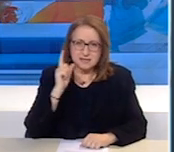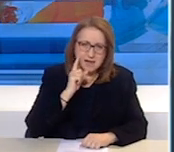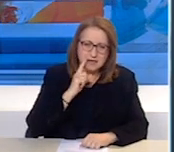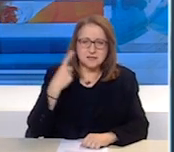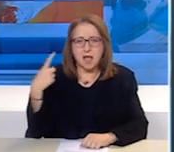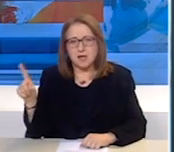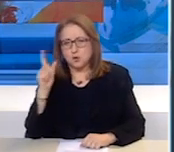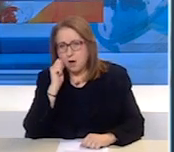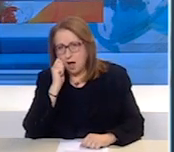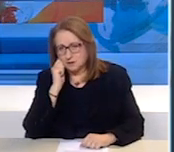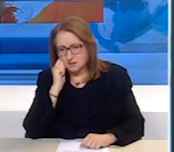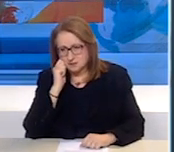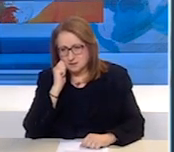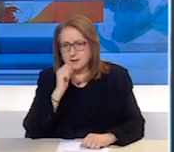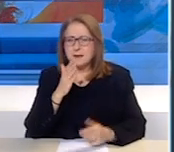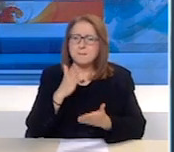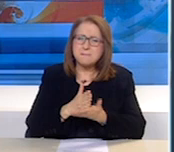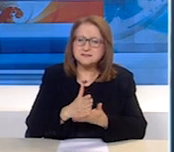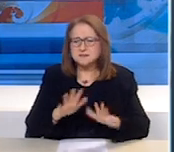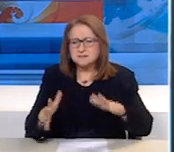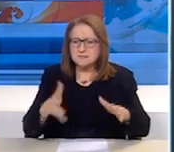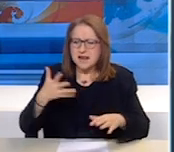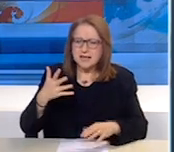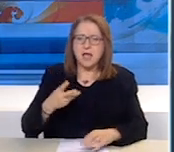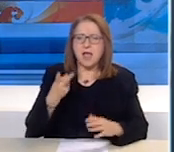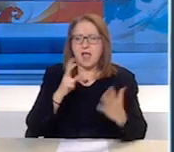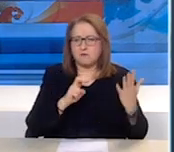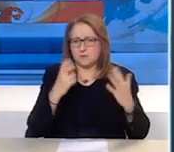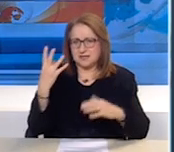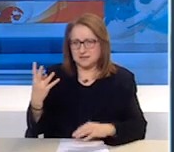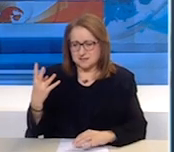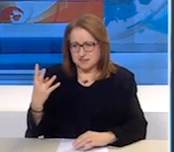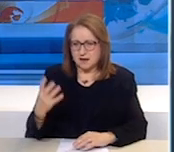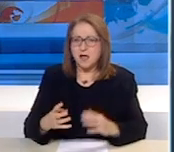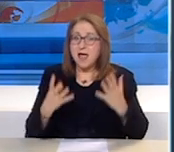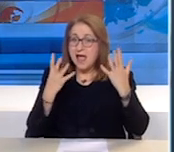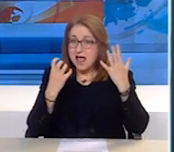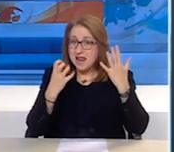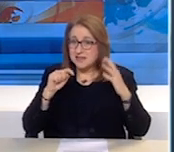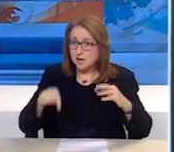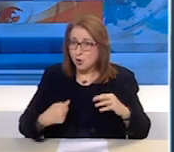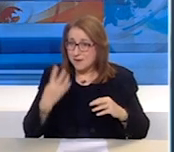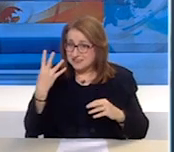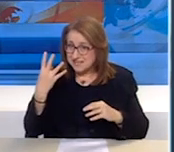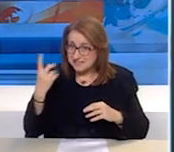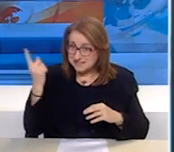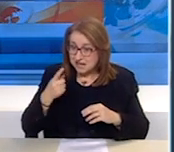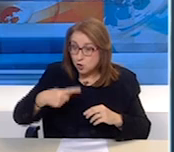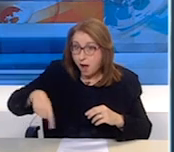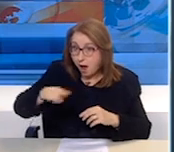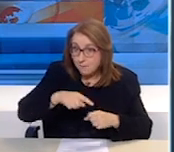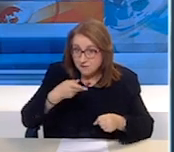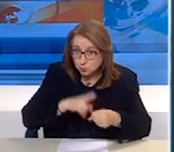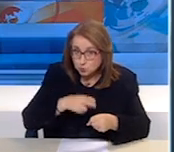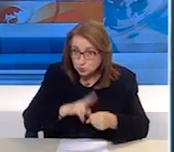Η διάμεση ηλικία των θανόντων συμπολιτών μας ήταν τα 74 έτη. Και το 90,4% είχε κάποιο υποκείμενο νόσημα ή